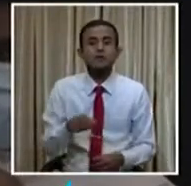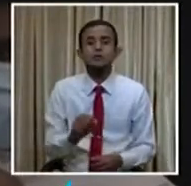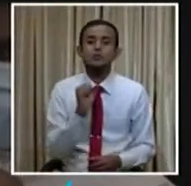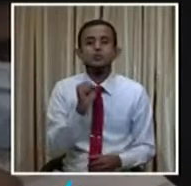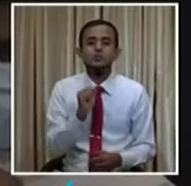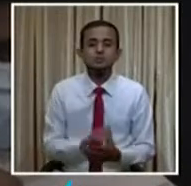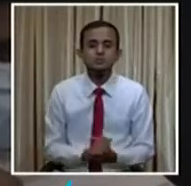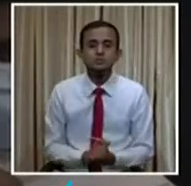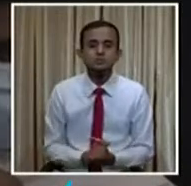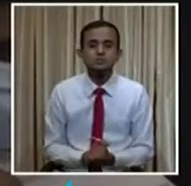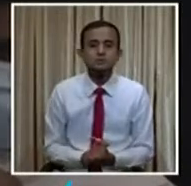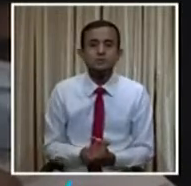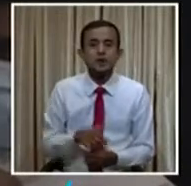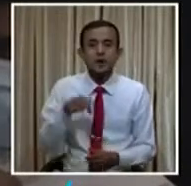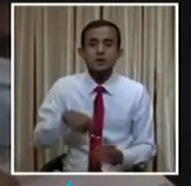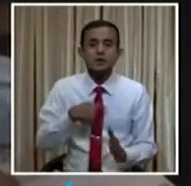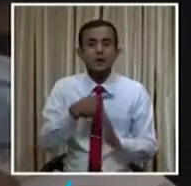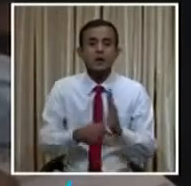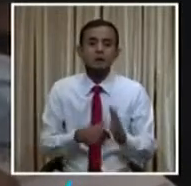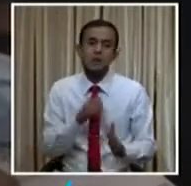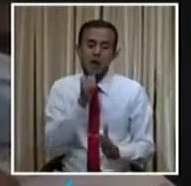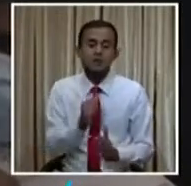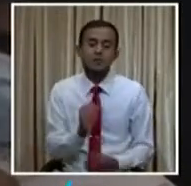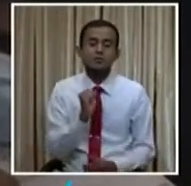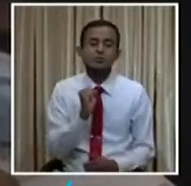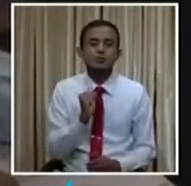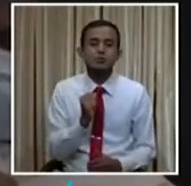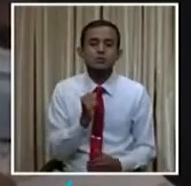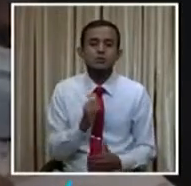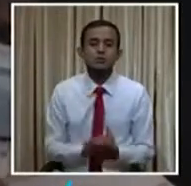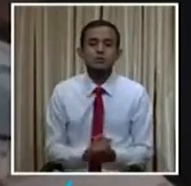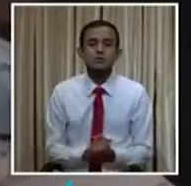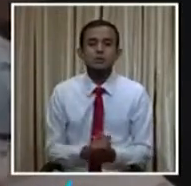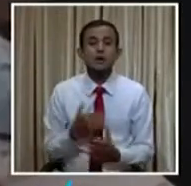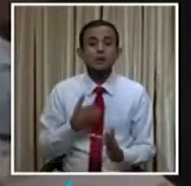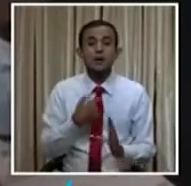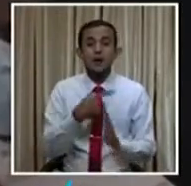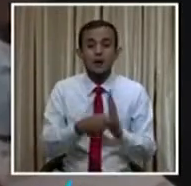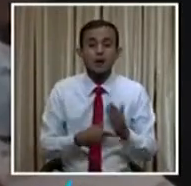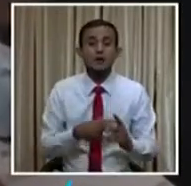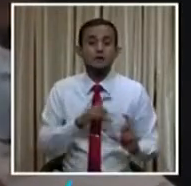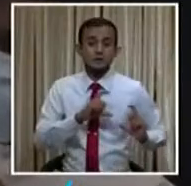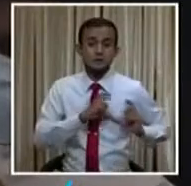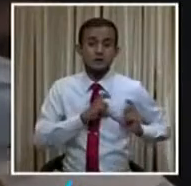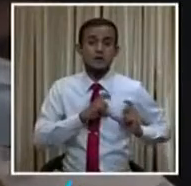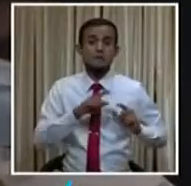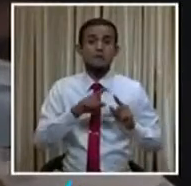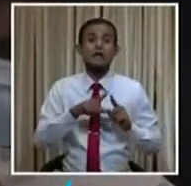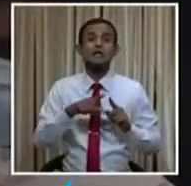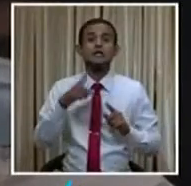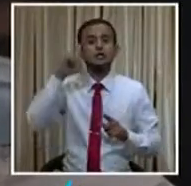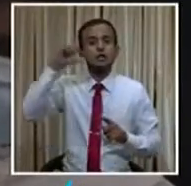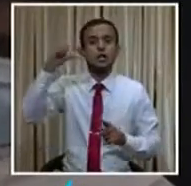තියෙන්නේ අද අපේ රටේ ඇත්තටම මොකද වෙලා තියෙන්නේ අපේ රටේ හදවත අපි චීනට විකුණලා